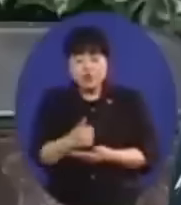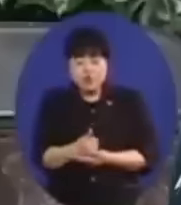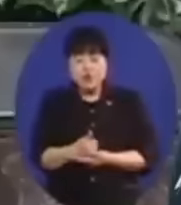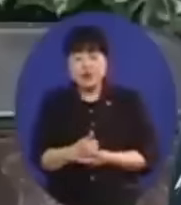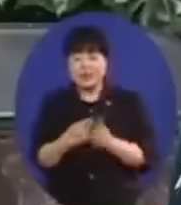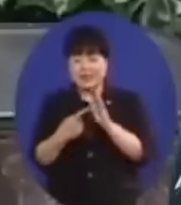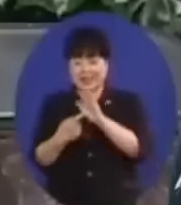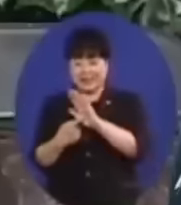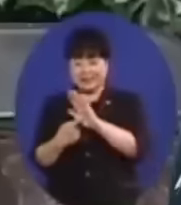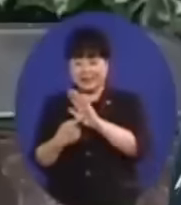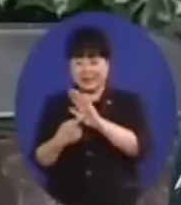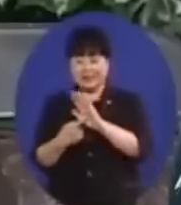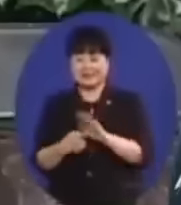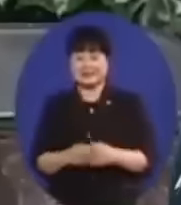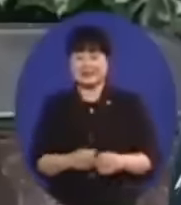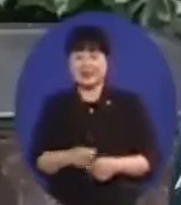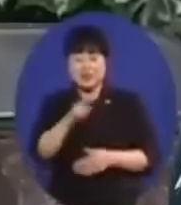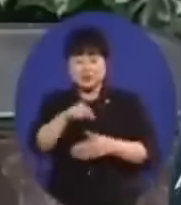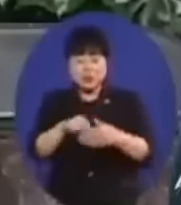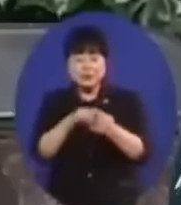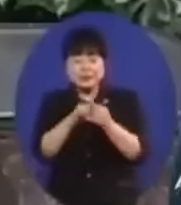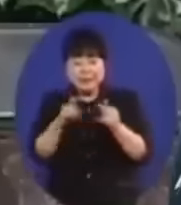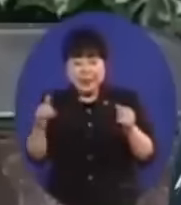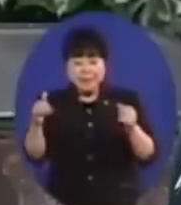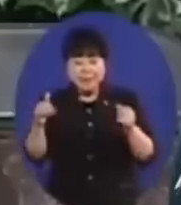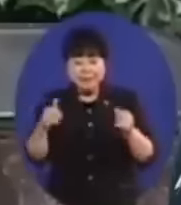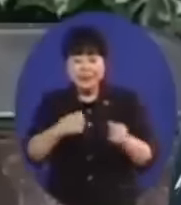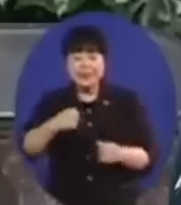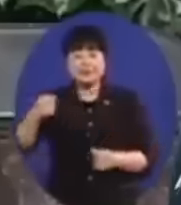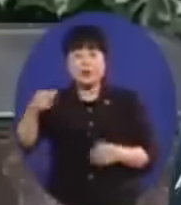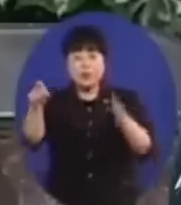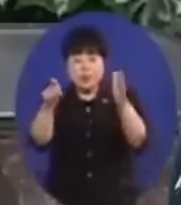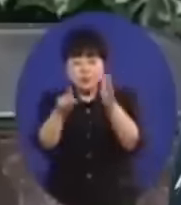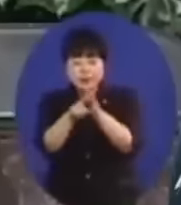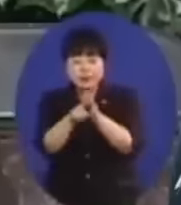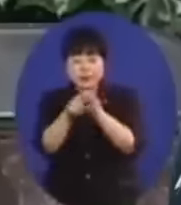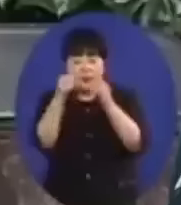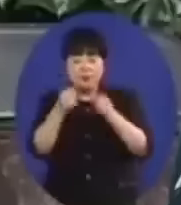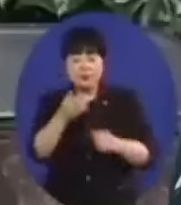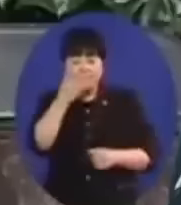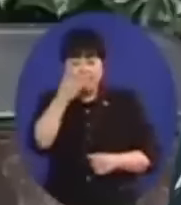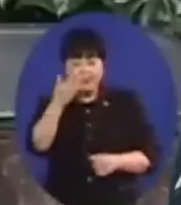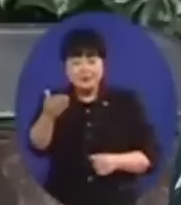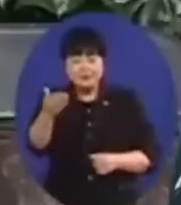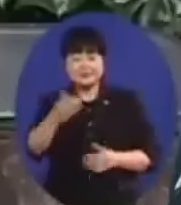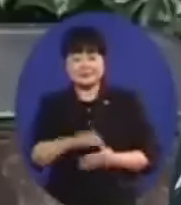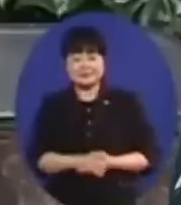것입니다. 그러므로 속사람을 가지고서 믿음으로 살 수가 있는 것입니다.